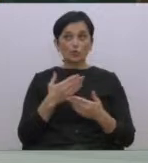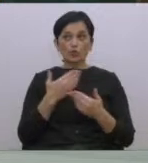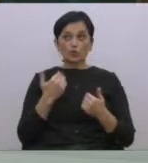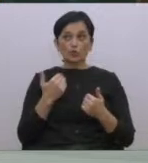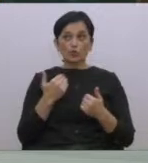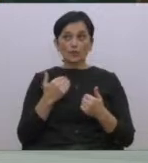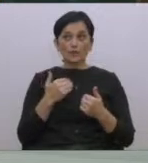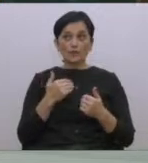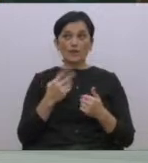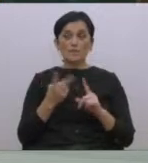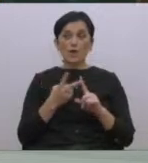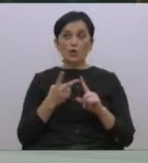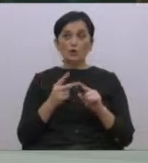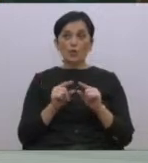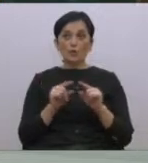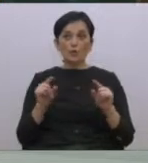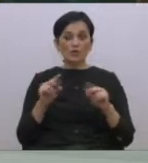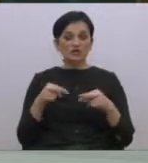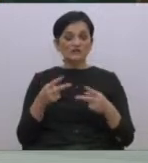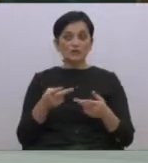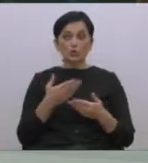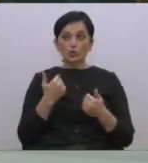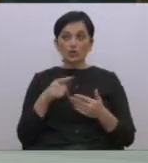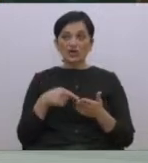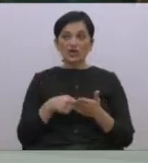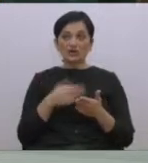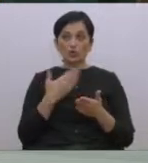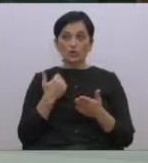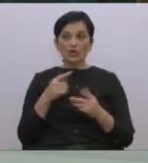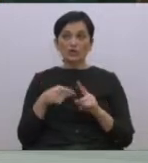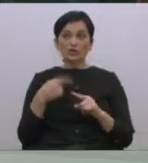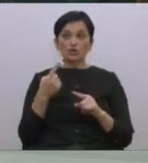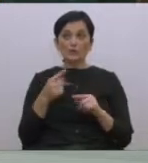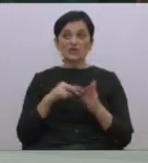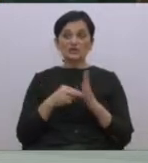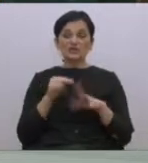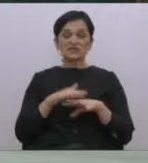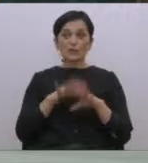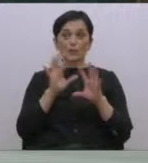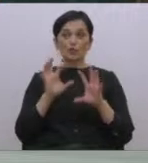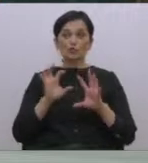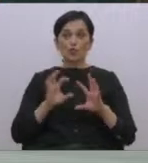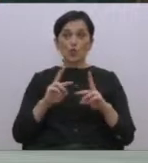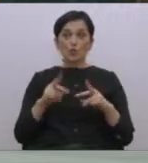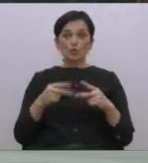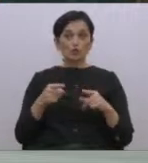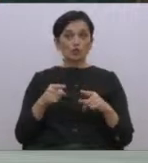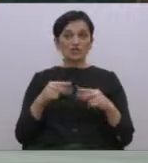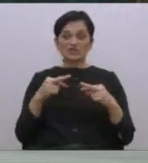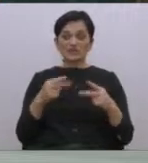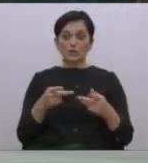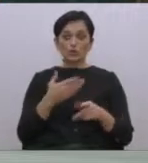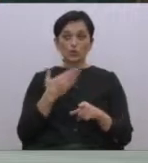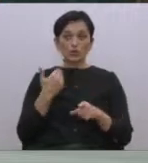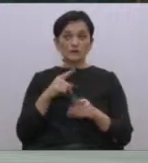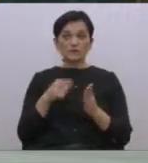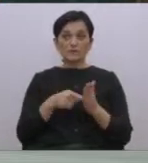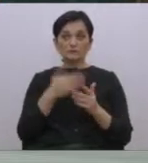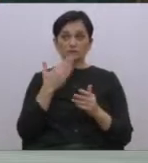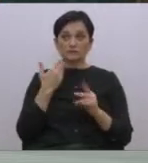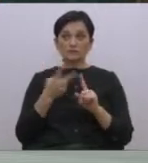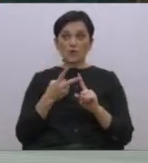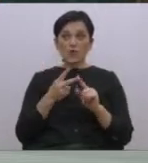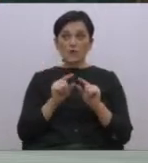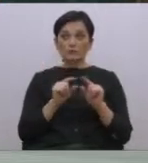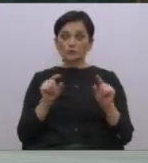Ichebi aris meore mukhli. Argoks tsulebebi. Ichebi aris. Shendegi sabiudzheto kodekshi tsuleba. Ar aris tsuleba. Ichebi aris meore